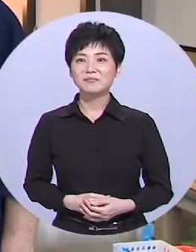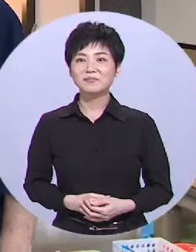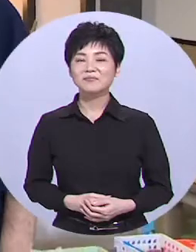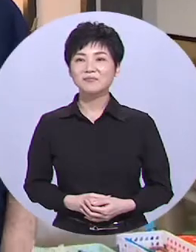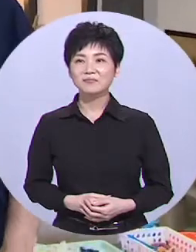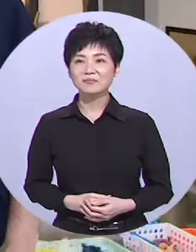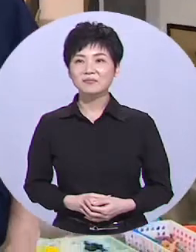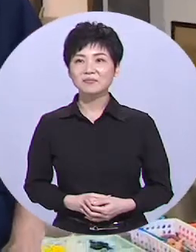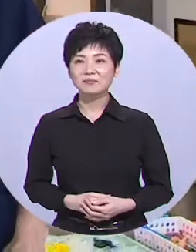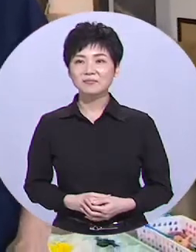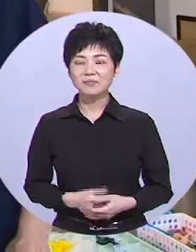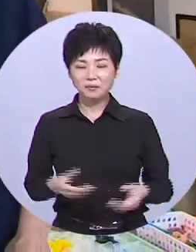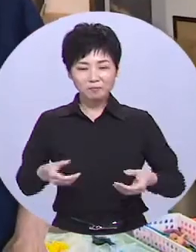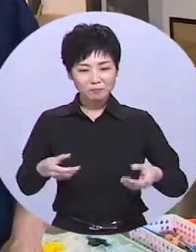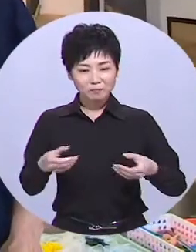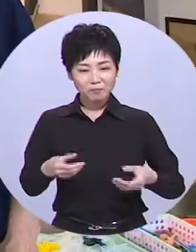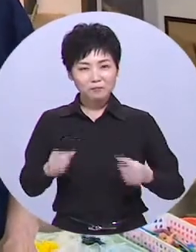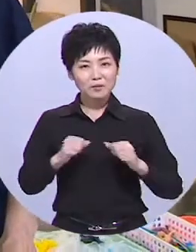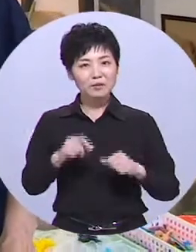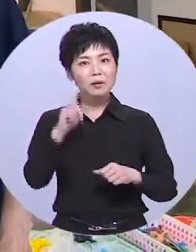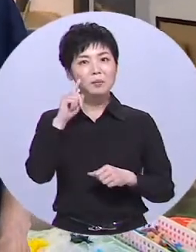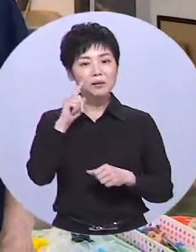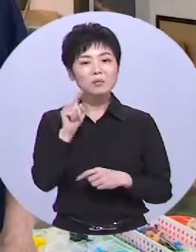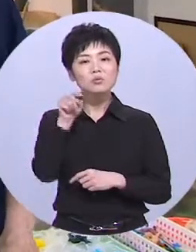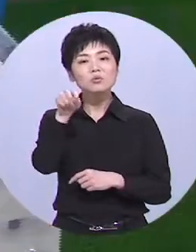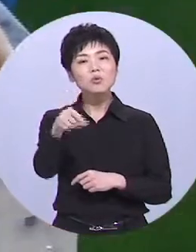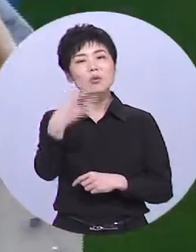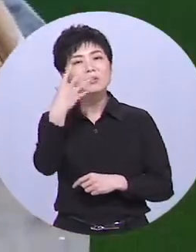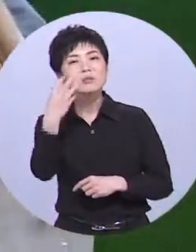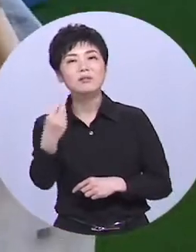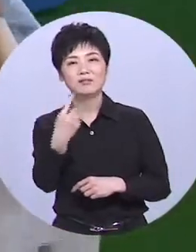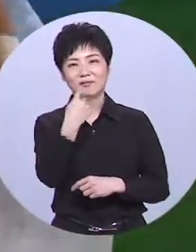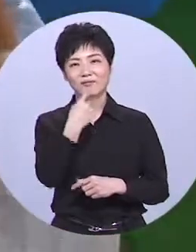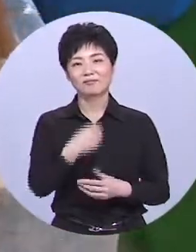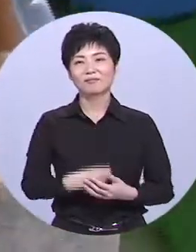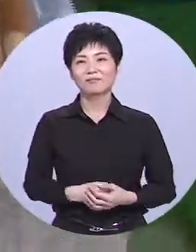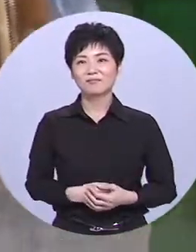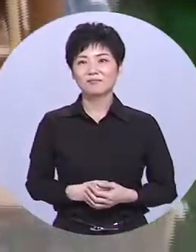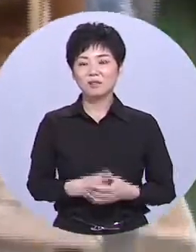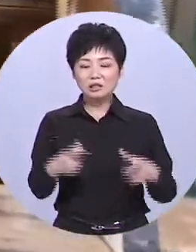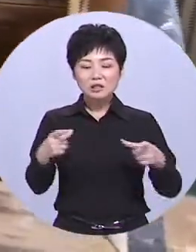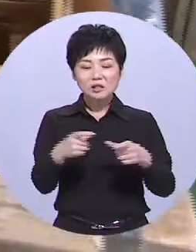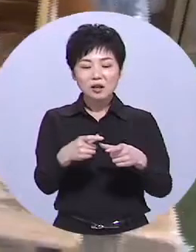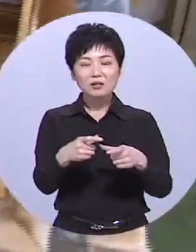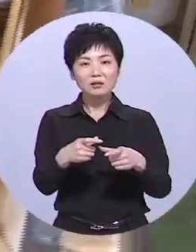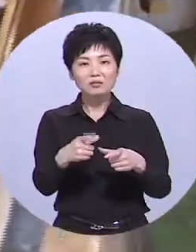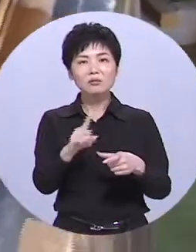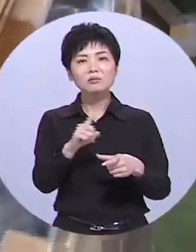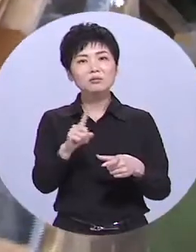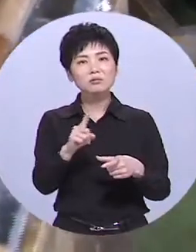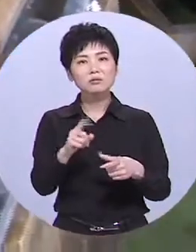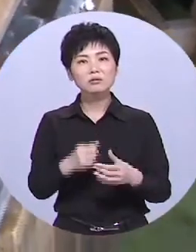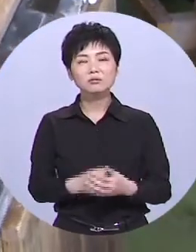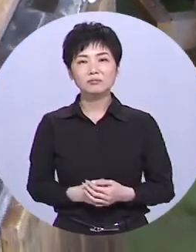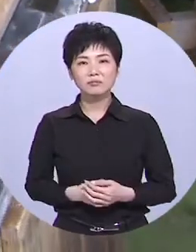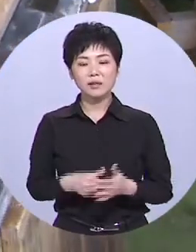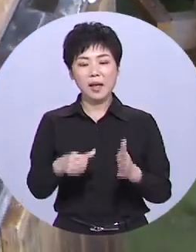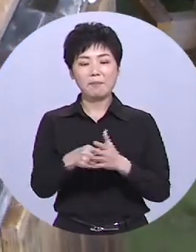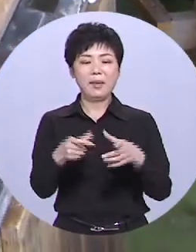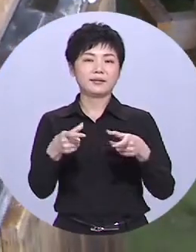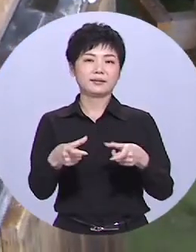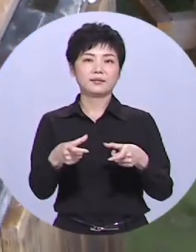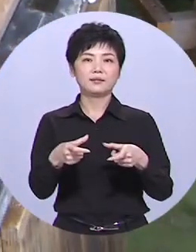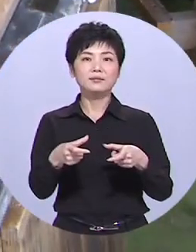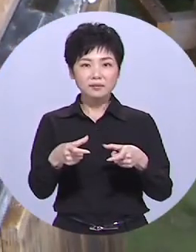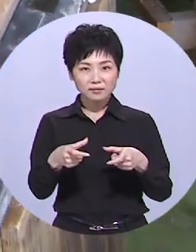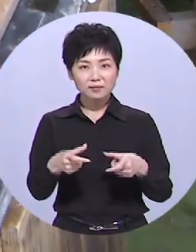あの、ちょっと作業しながら気になったんですけど、はい、あれは何ですか？なんか細かい格子状の、 はいはい、名刺なんですね。 名刺、